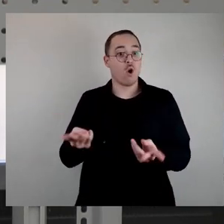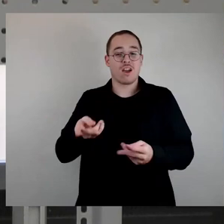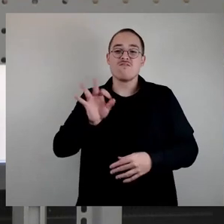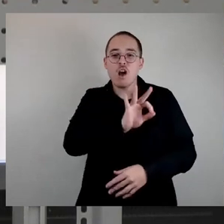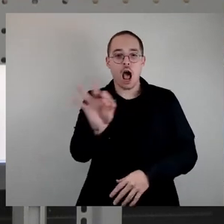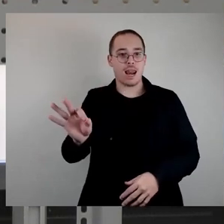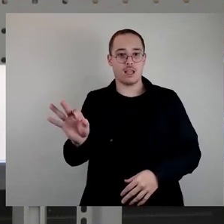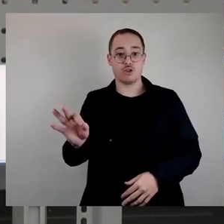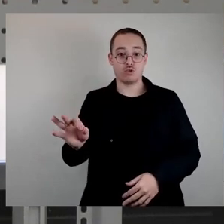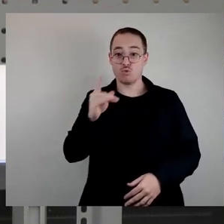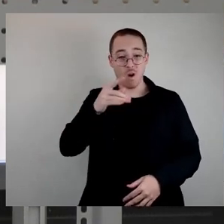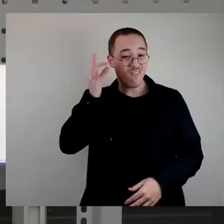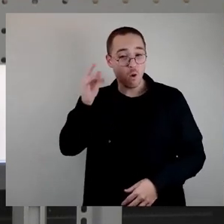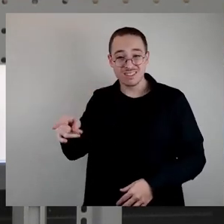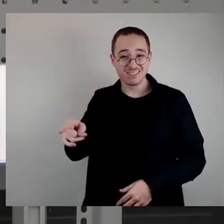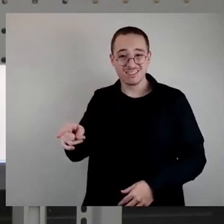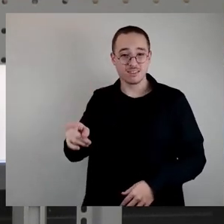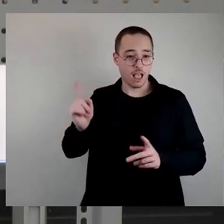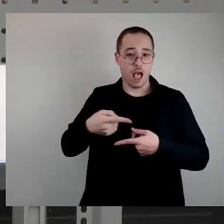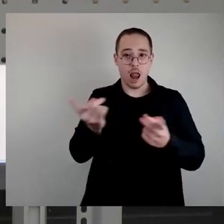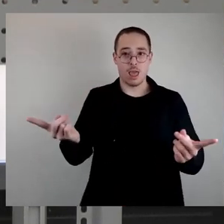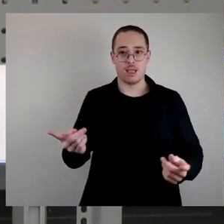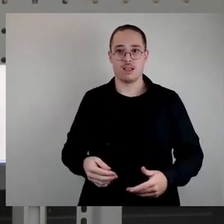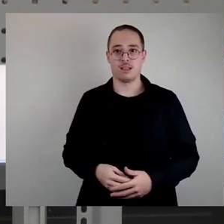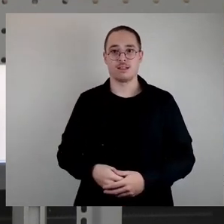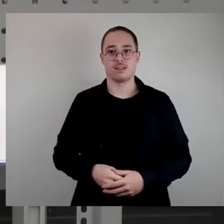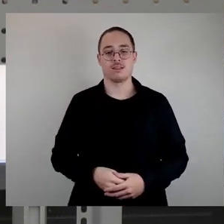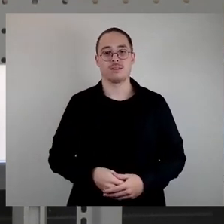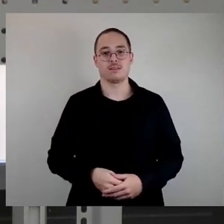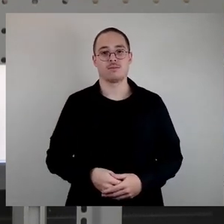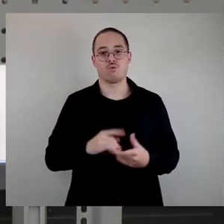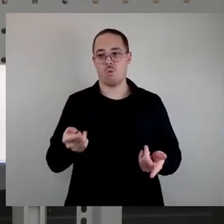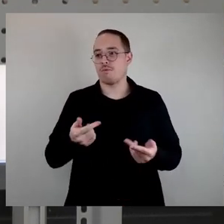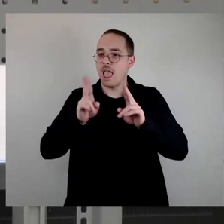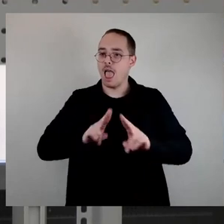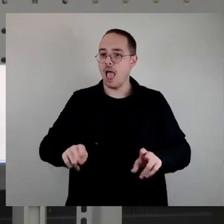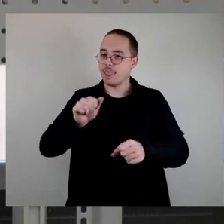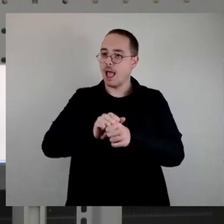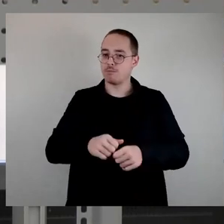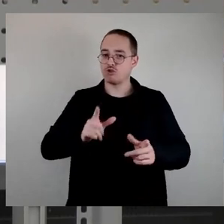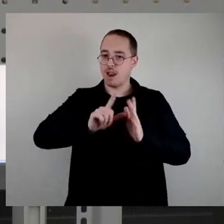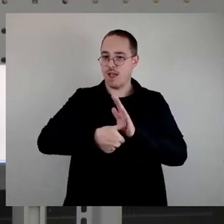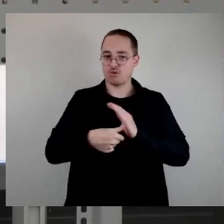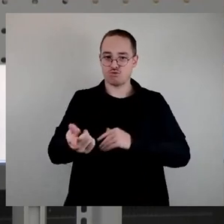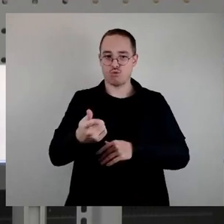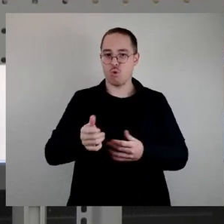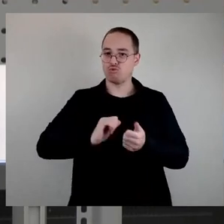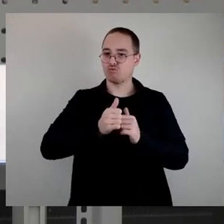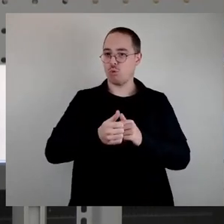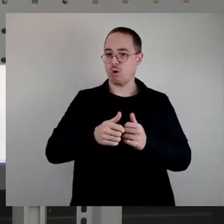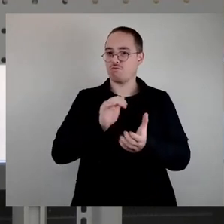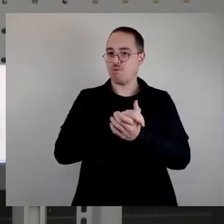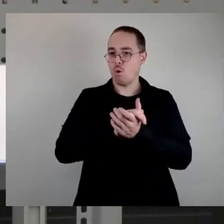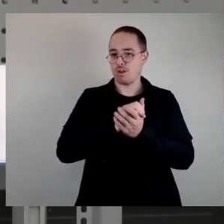diesen Aufgaben hat der Stadtverband schon mehr als genug zu tun. Diese ehrenamtlichen Leistungen der Sportfreunde im Stadtverband Fußball verdienen Anerkennung und Dank und keine